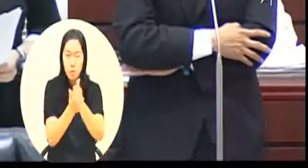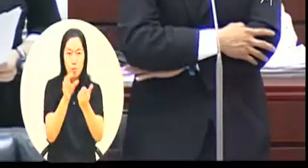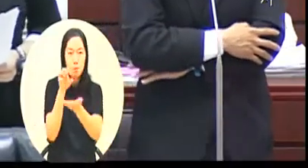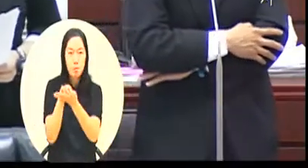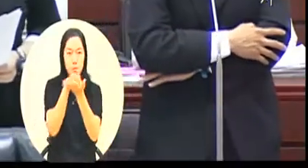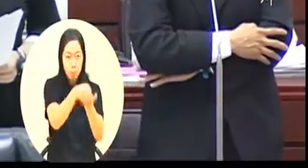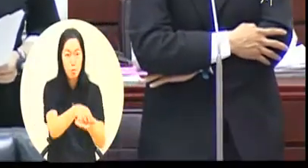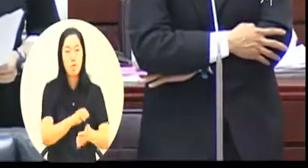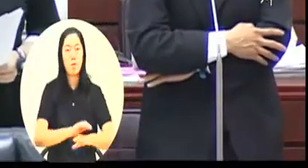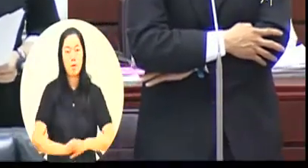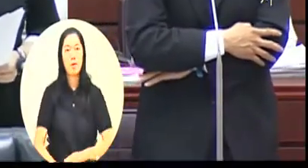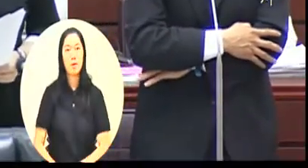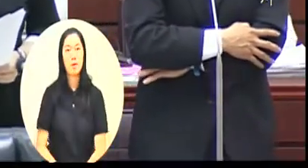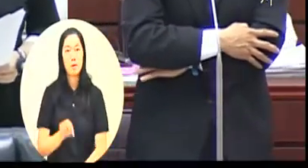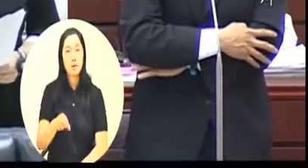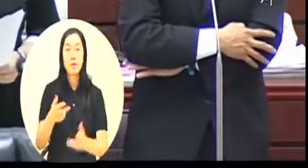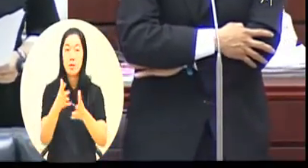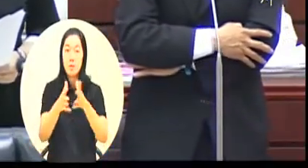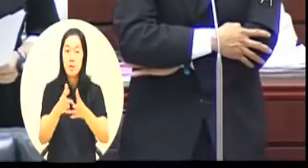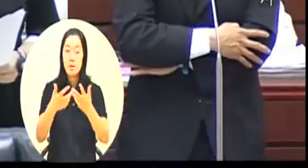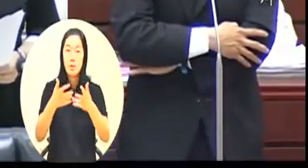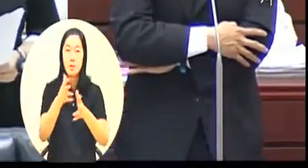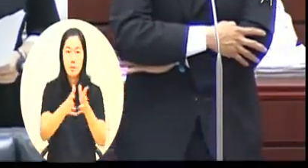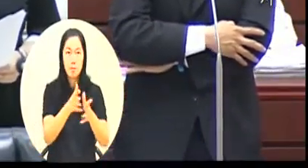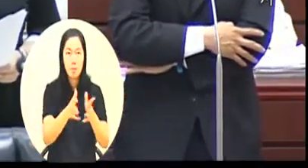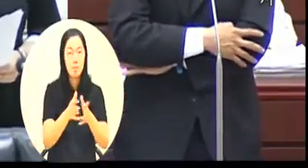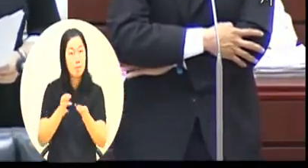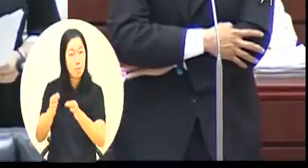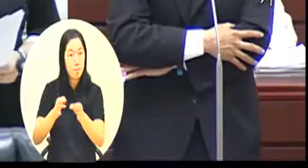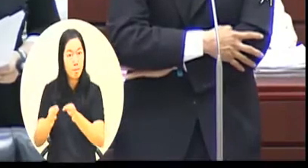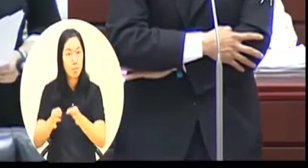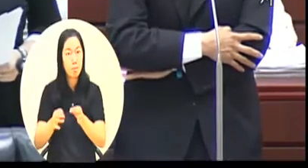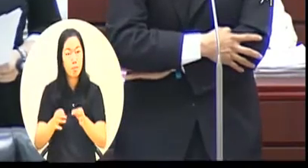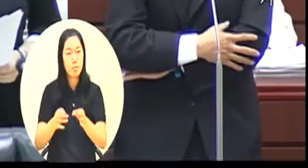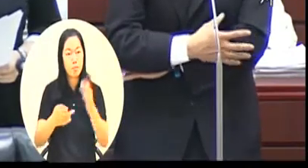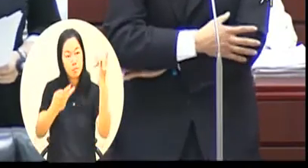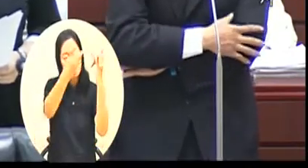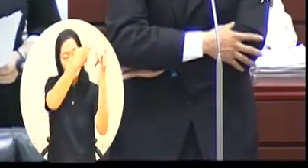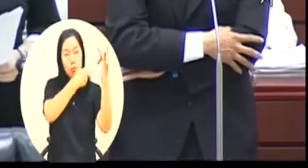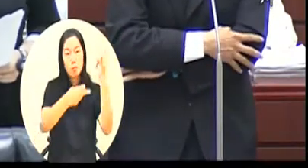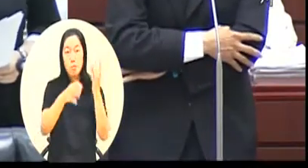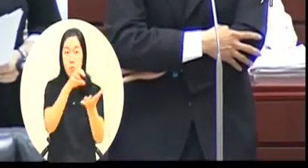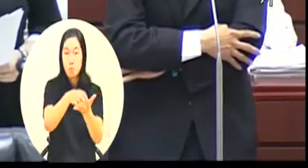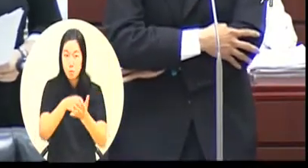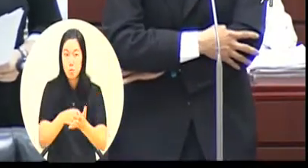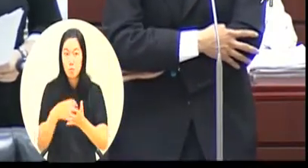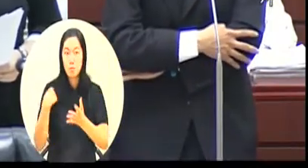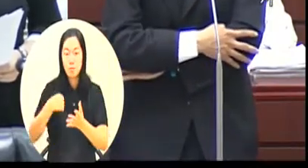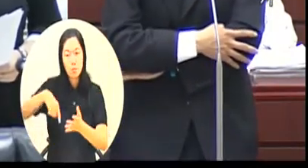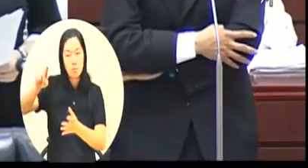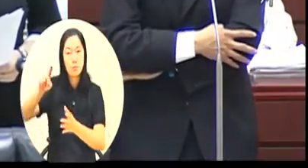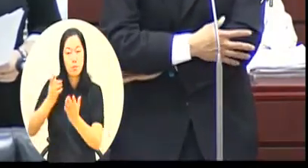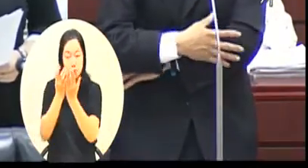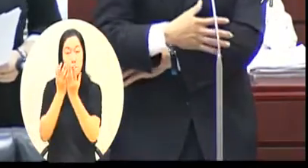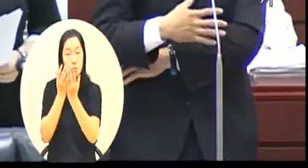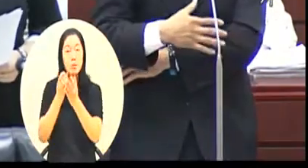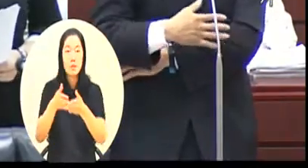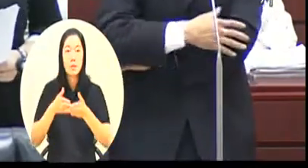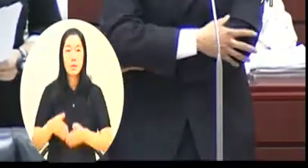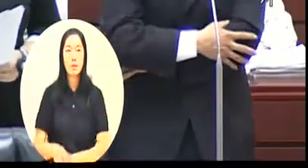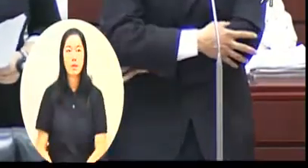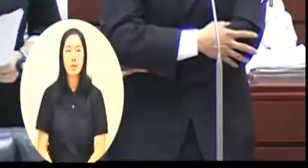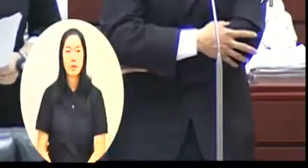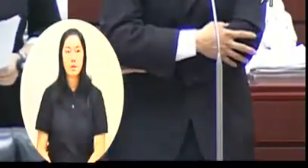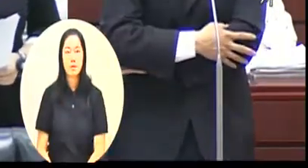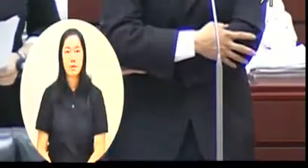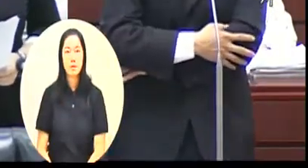会要给这些厂商他有修剪能力的证照要发给他， 他们才可以， 他也必须上课， 要他就是我们 上课完之后